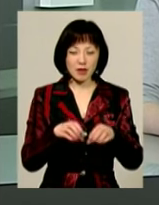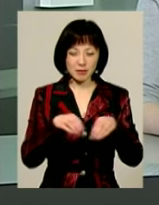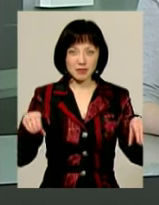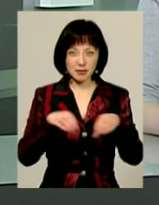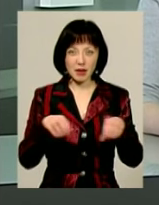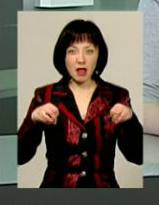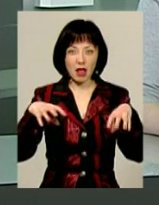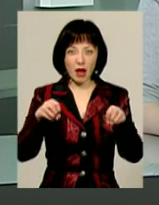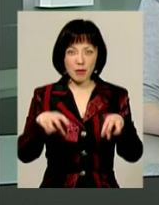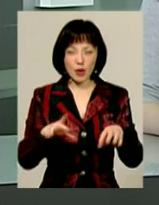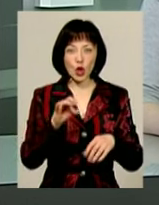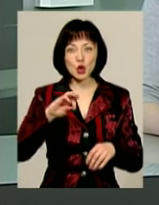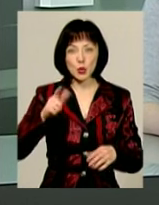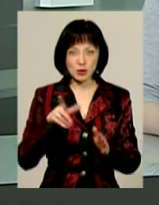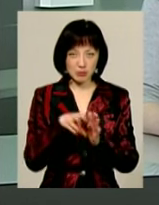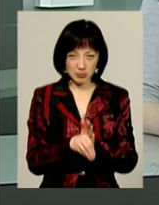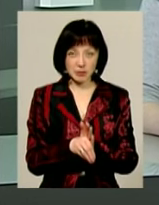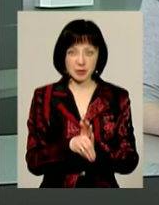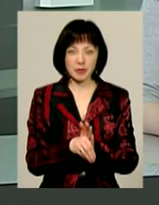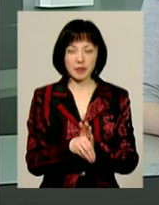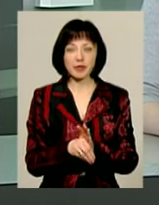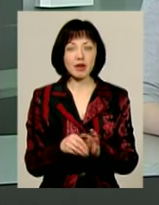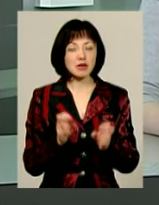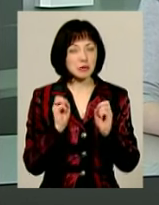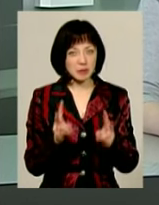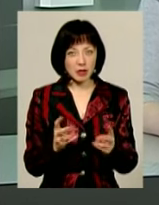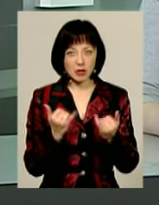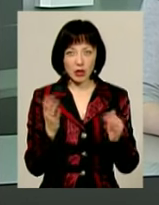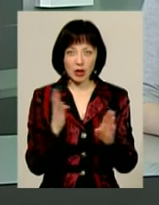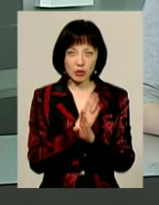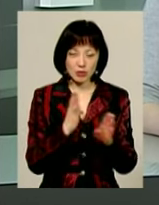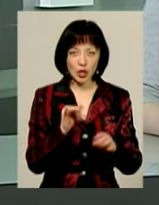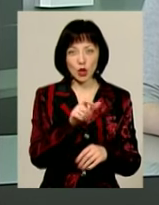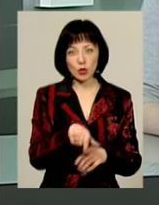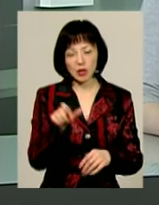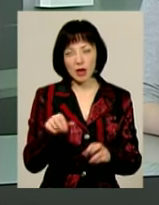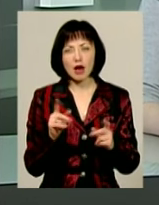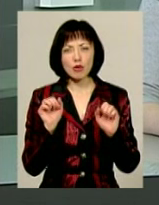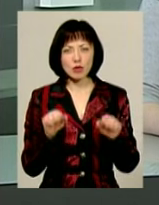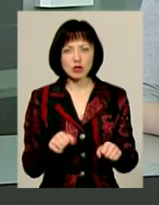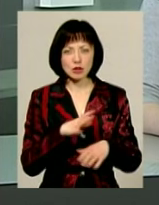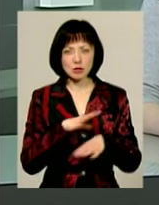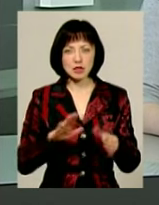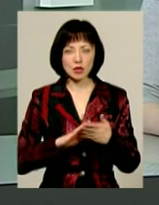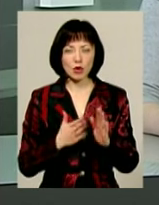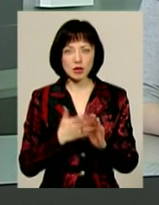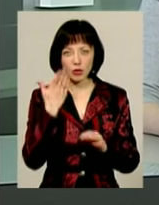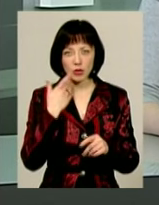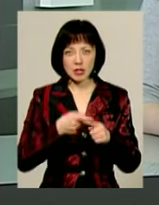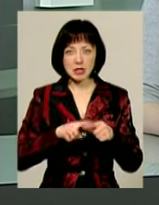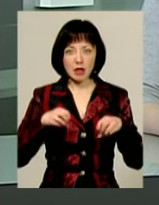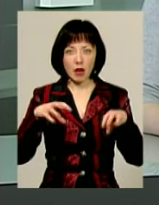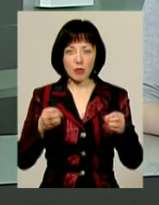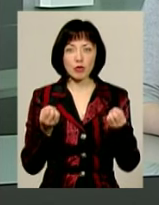вони містять, вона є вкрай небезпечною для навколишнього середовища і для людей, зокрема. Як можна уникнути ситуації, коли ці лампи